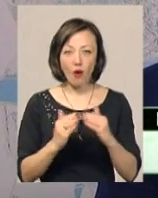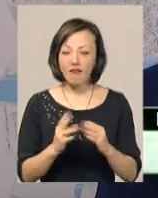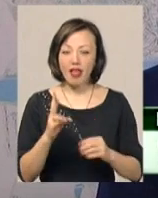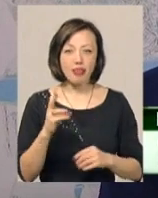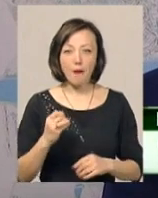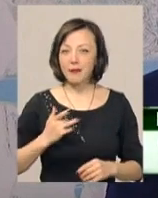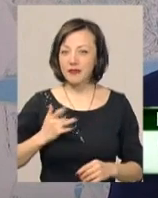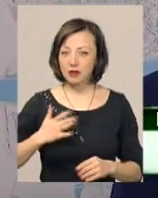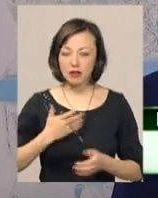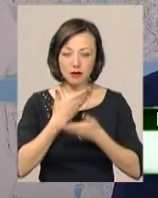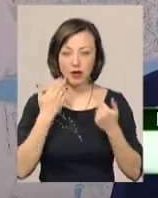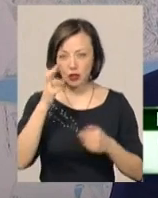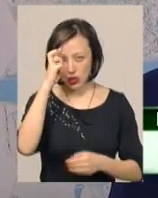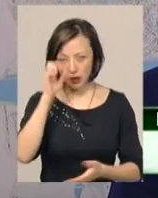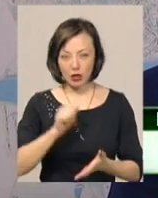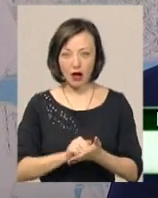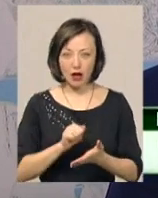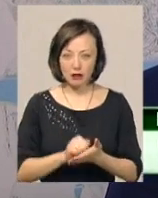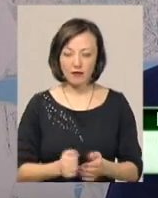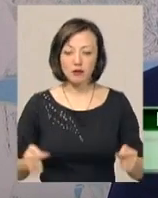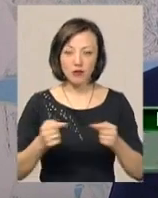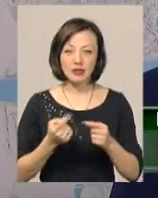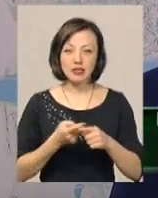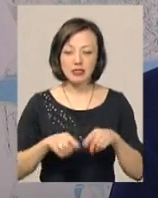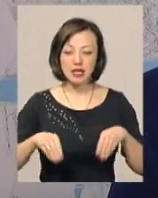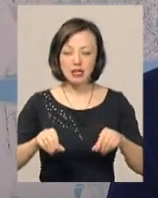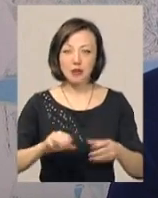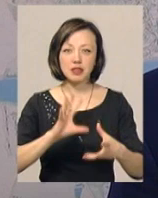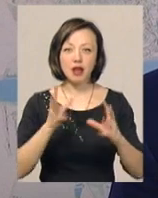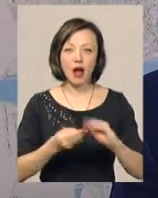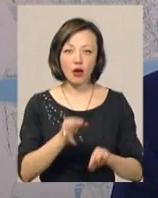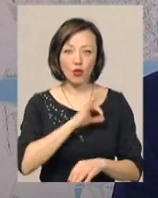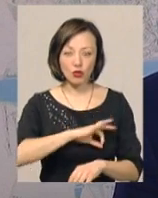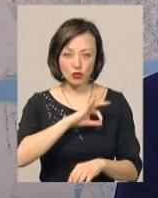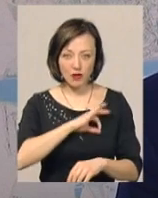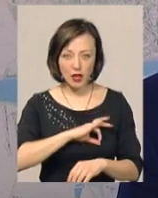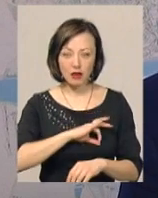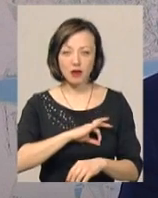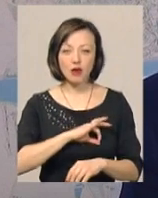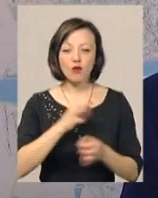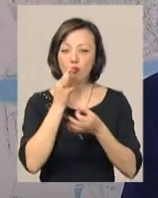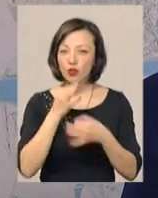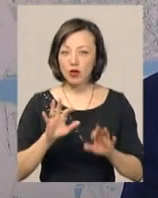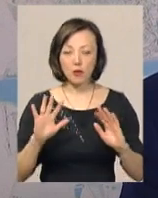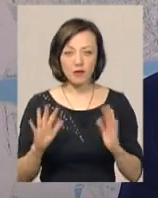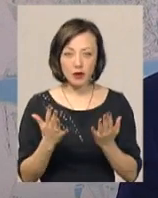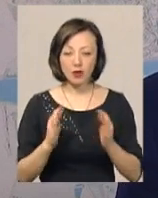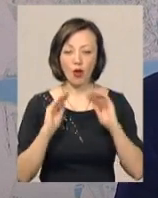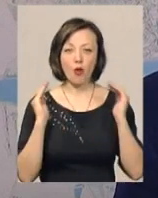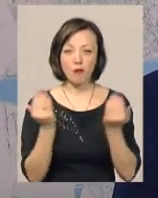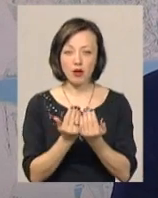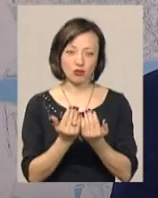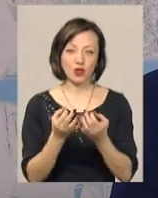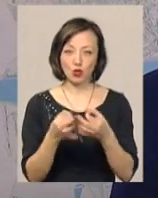приватну власність і немає на ній державного акта, відповідно, це землі загального користування. Землі загального користування в будь-якому випадку обмежувати